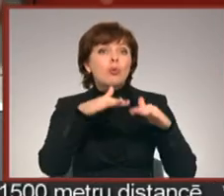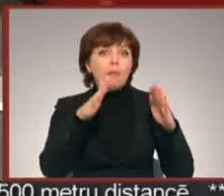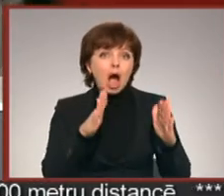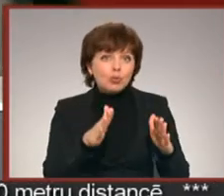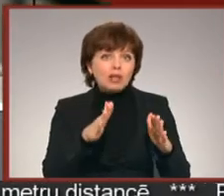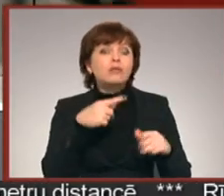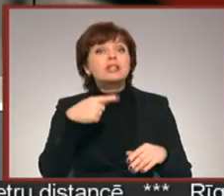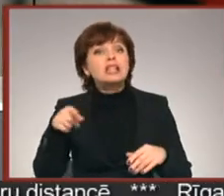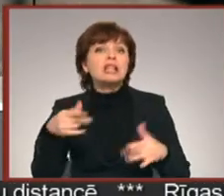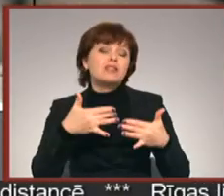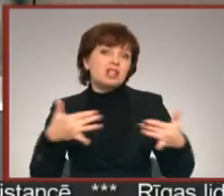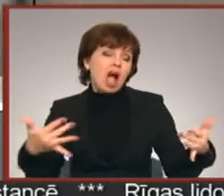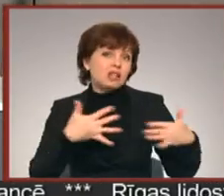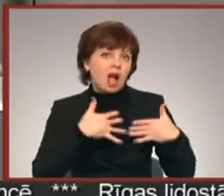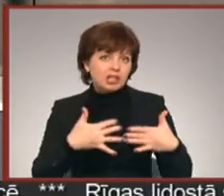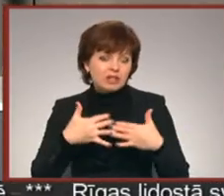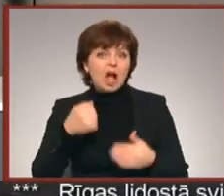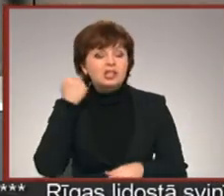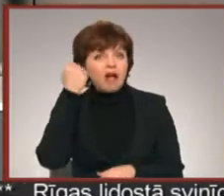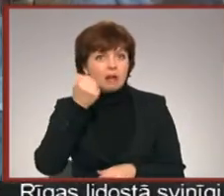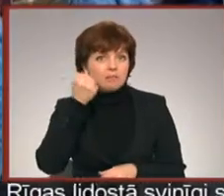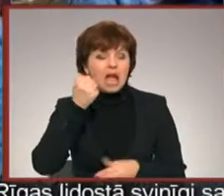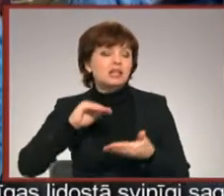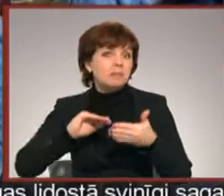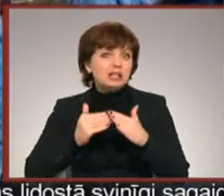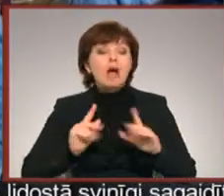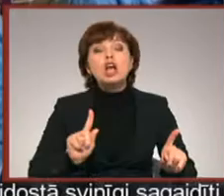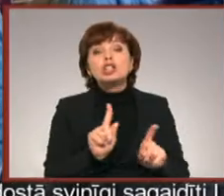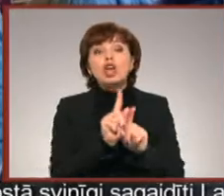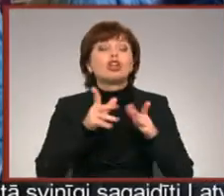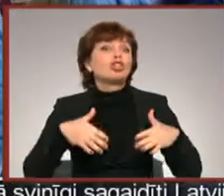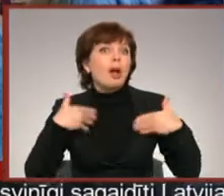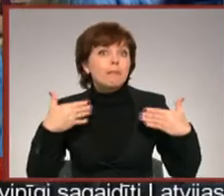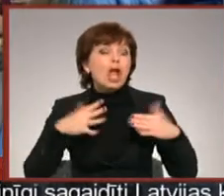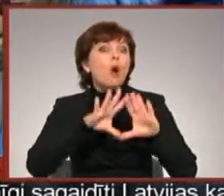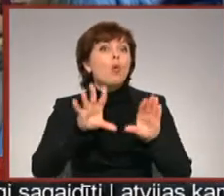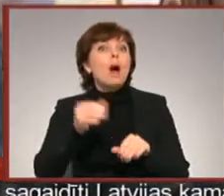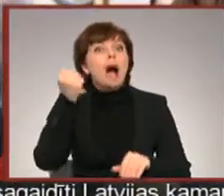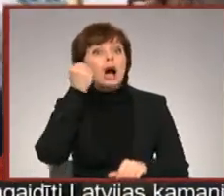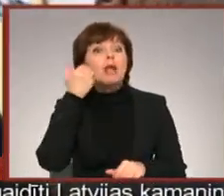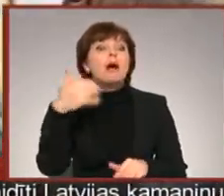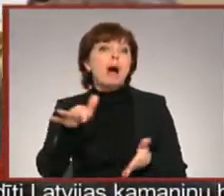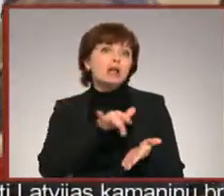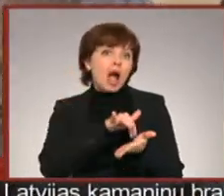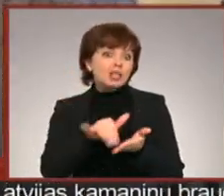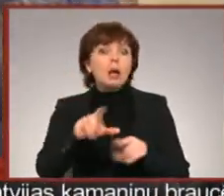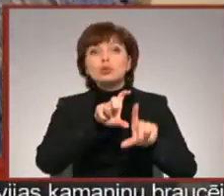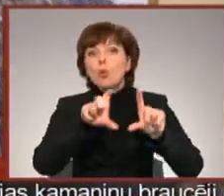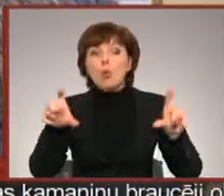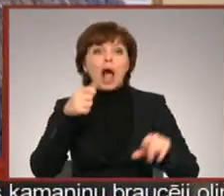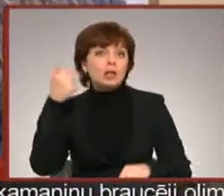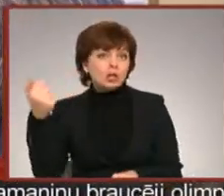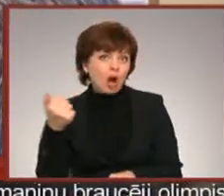pilsētā. Un stāsta Vidzemes televīzija. Satikšanās prieks un kopējas atmiņas par aizvadītajiem skolas gadiem.